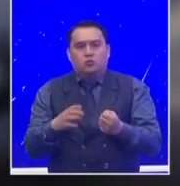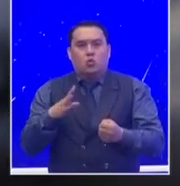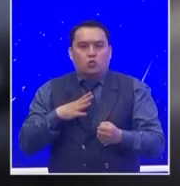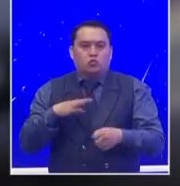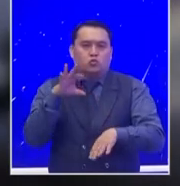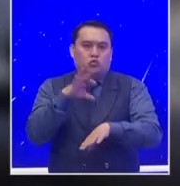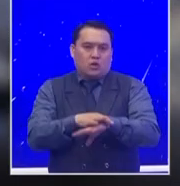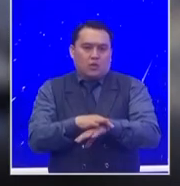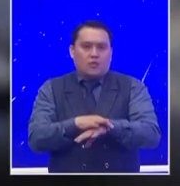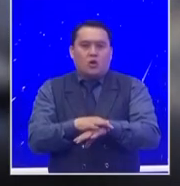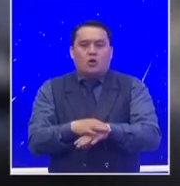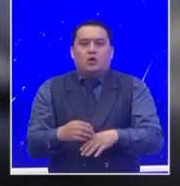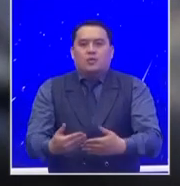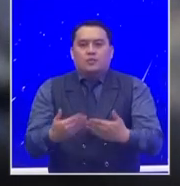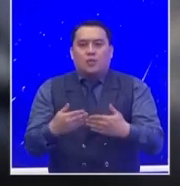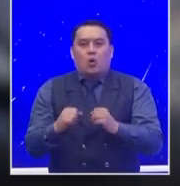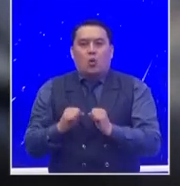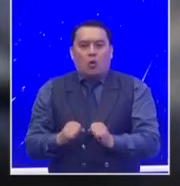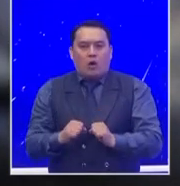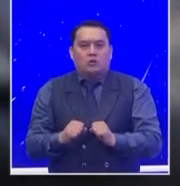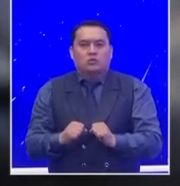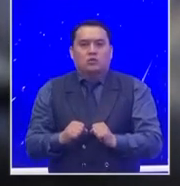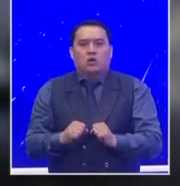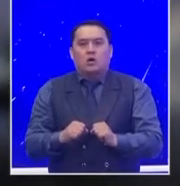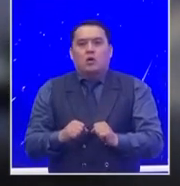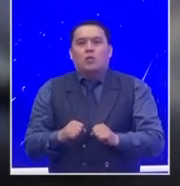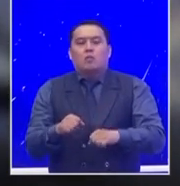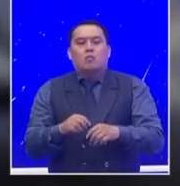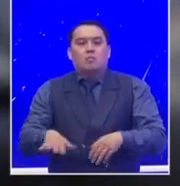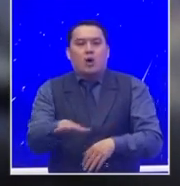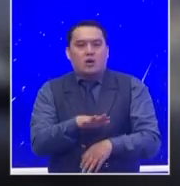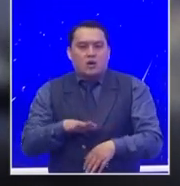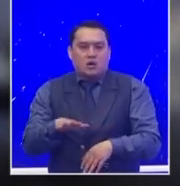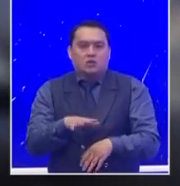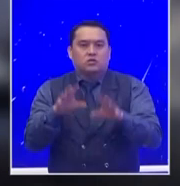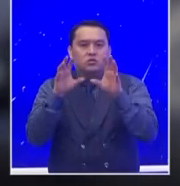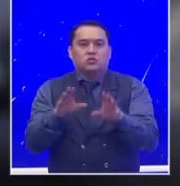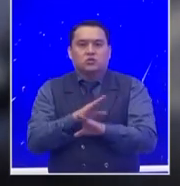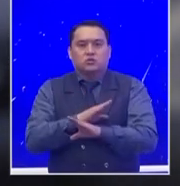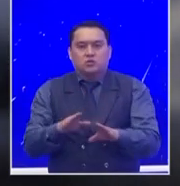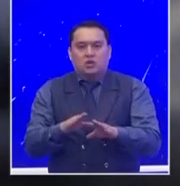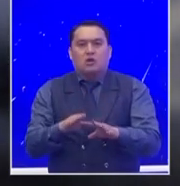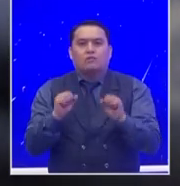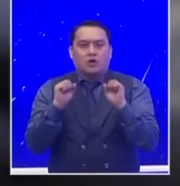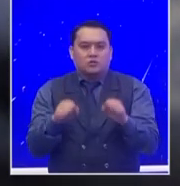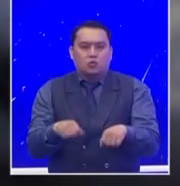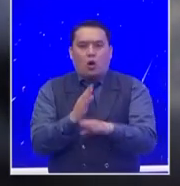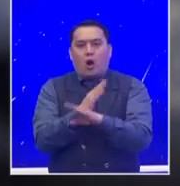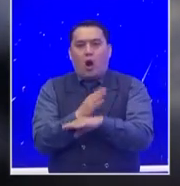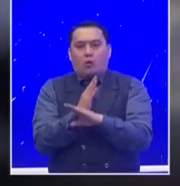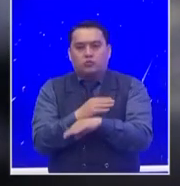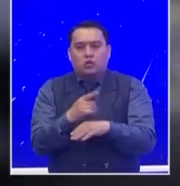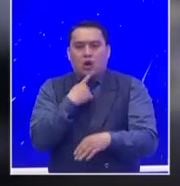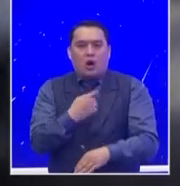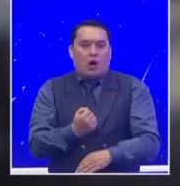иесі де ұсталды. Қорғаныс министрлігі мамандары снаряд оқу полигоны аумағынан заңсыз шығарылуы мүмкін дейді. Қапшағай маңында